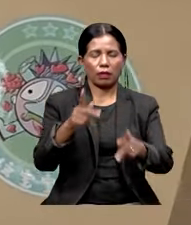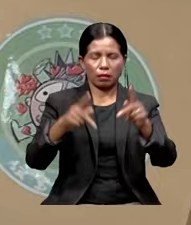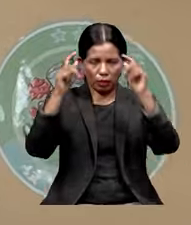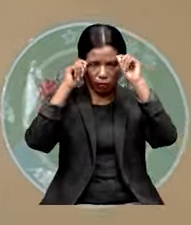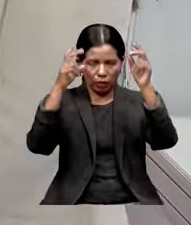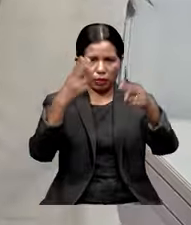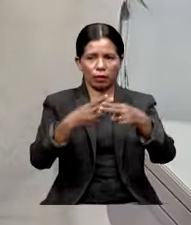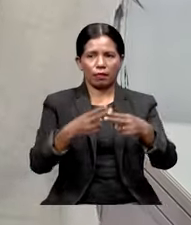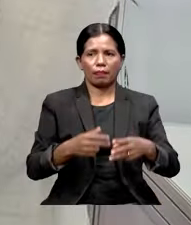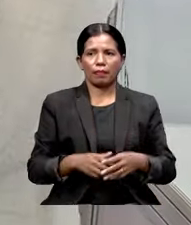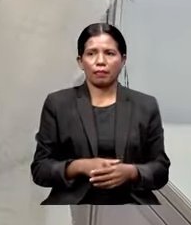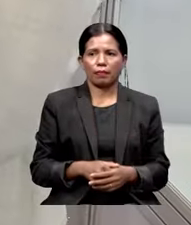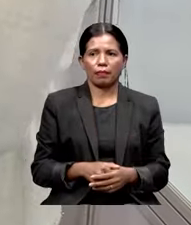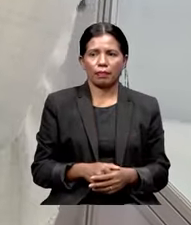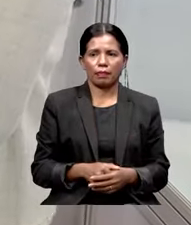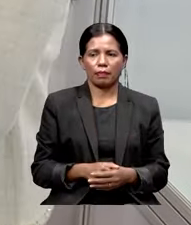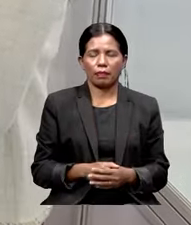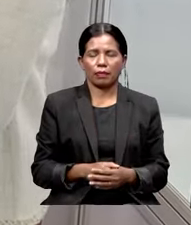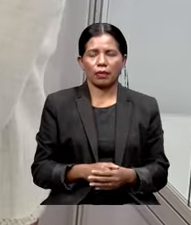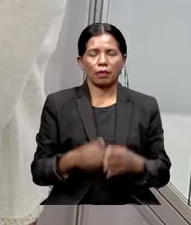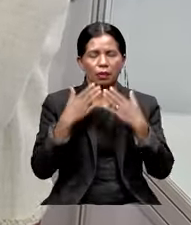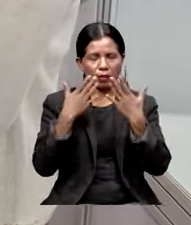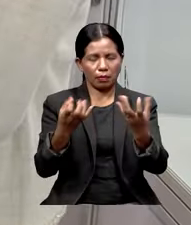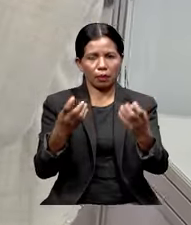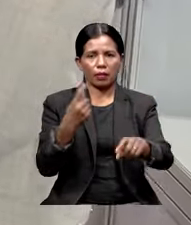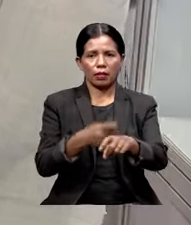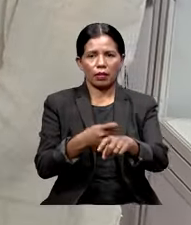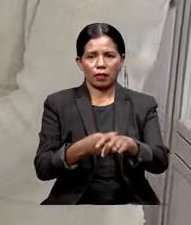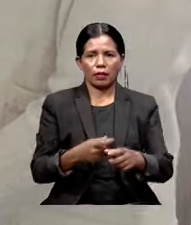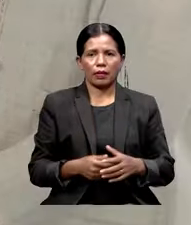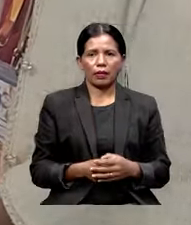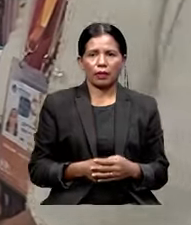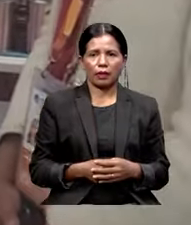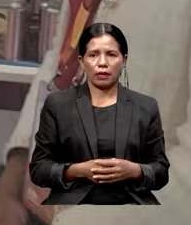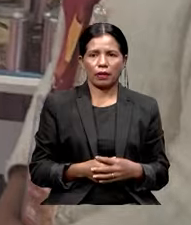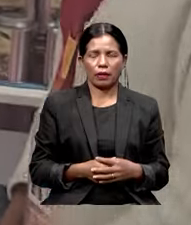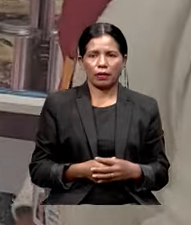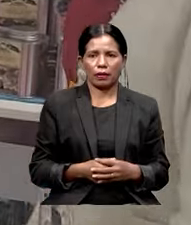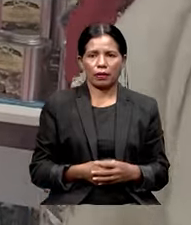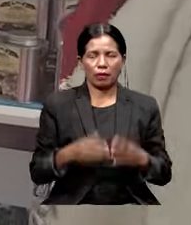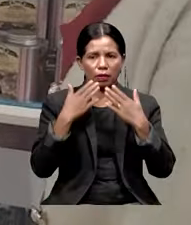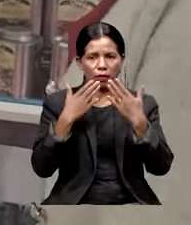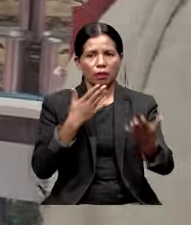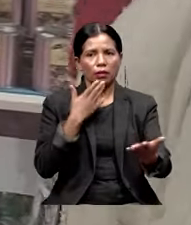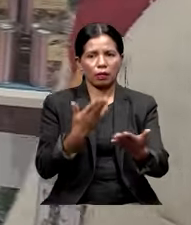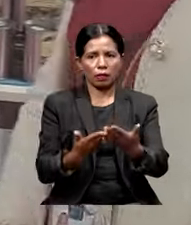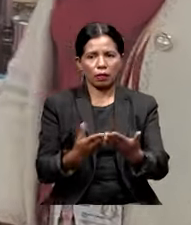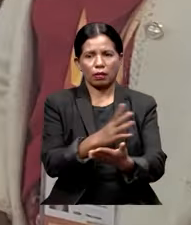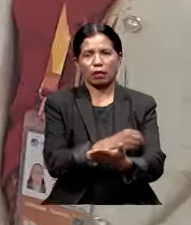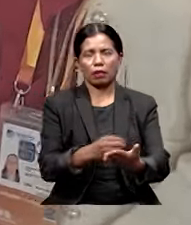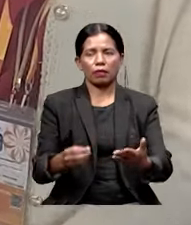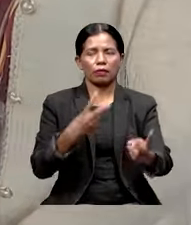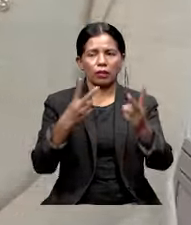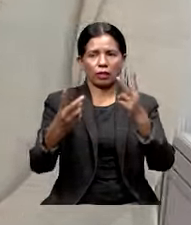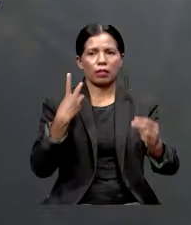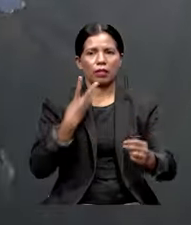lain. Ya, dari kata obrigada barak mana ba tempo, e bon sucesso ba mana sira. Ya, obrigada por visita na